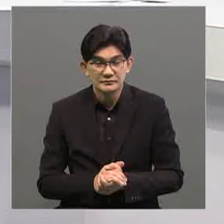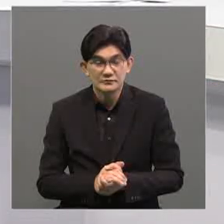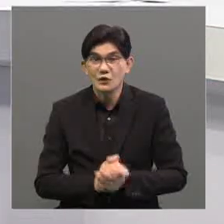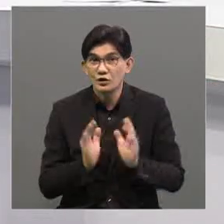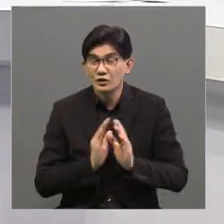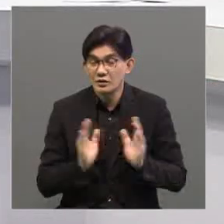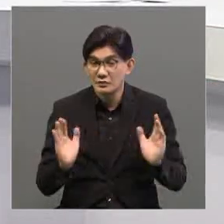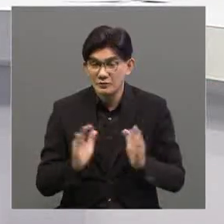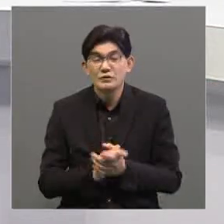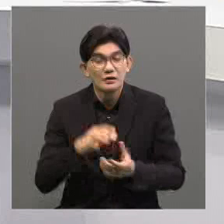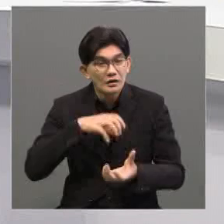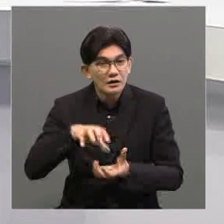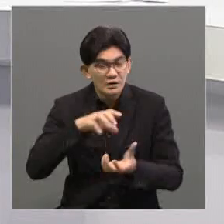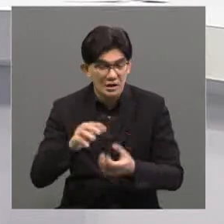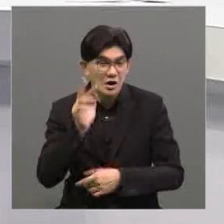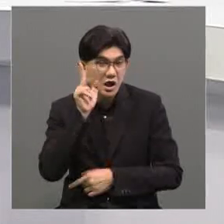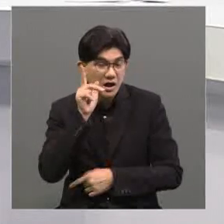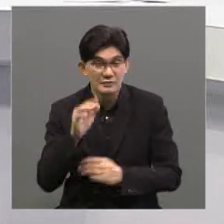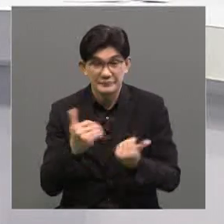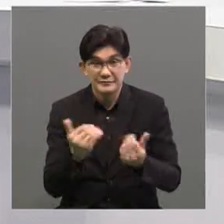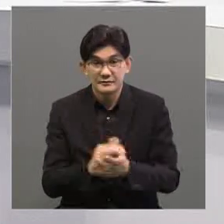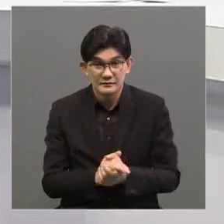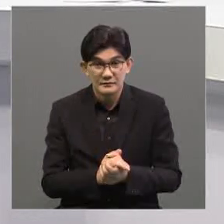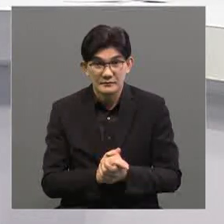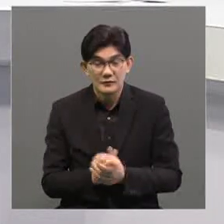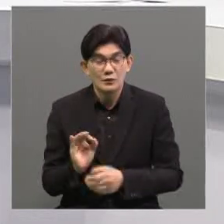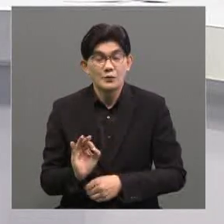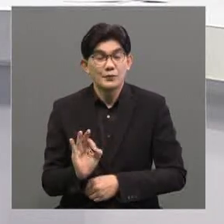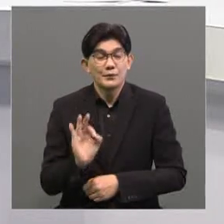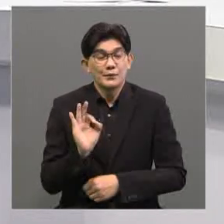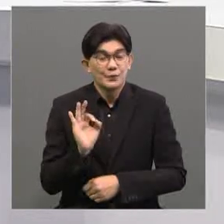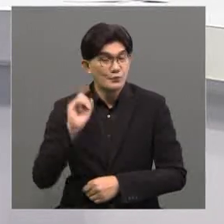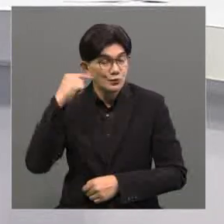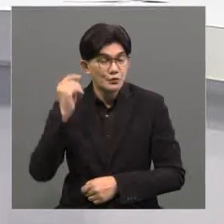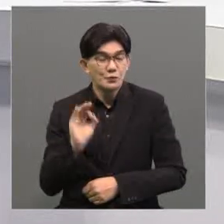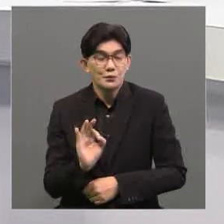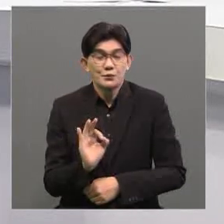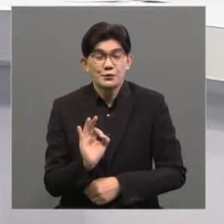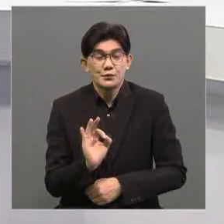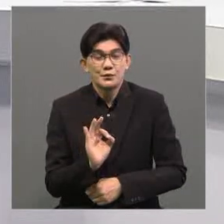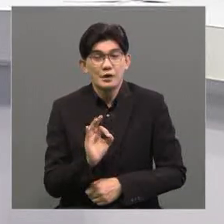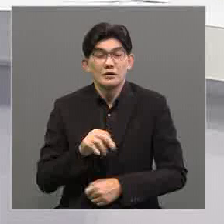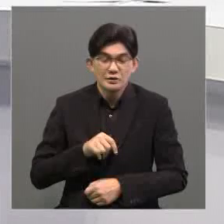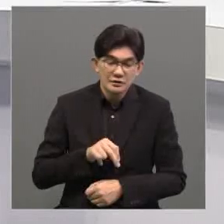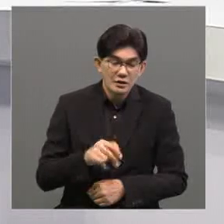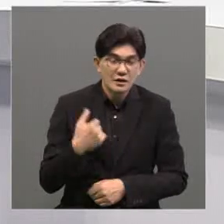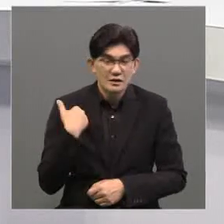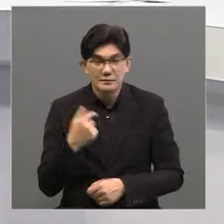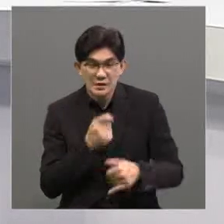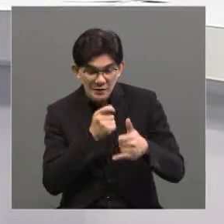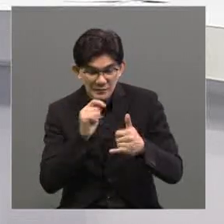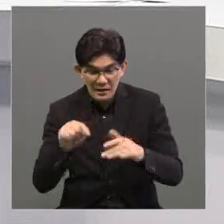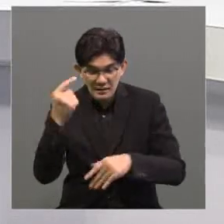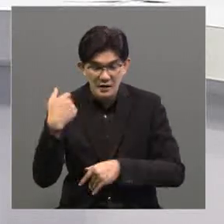ทยคร ับ ขอบคุณรายงานจากคุณสัตว์คุณดำเกลี้ยงด้วยนะครับเมื่อสักครู่จะเห็นองค์สมมุติเจ้าแม่กวนอิมนะครับที่ท่านที่มาสัมภาษณ์ท่านแร